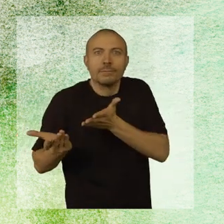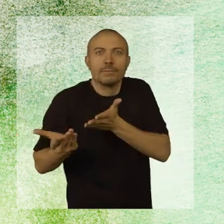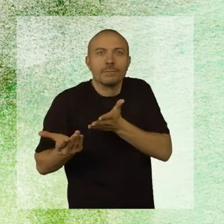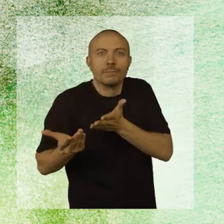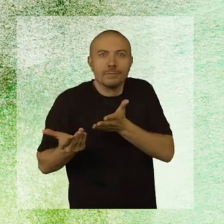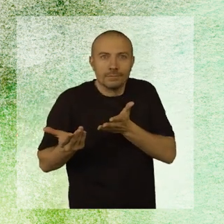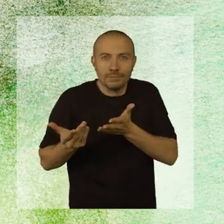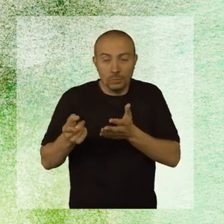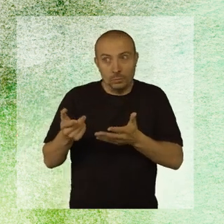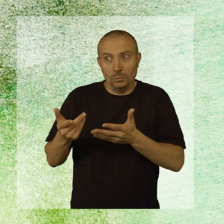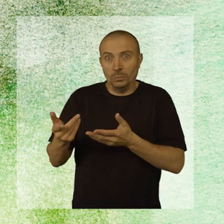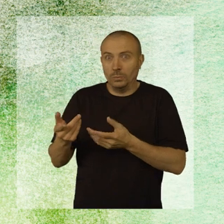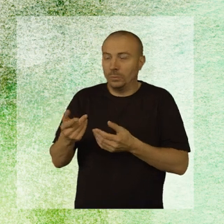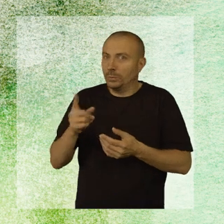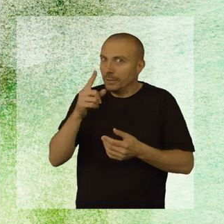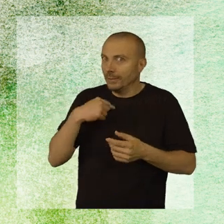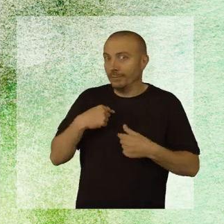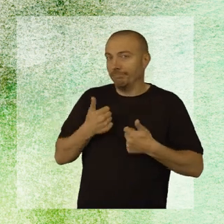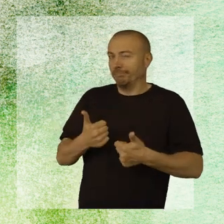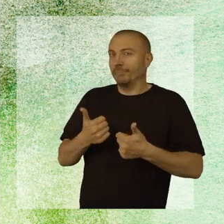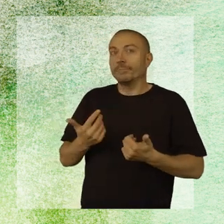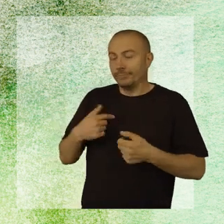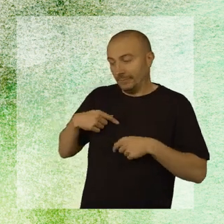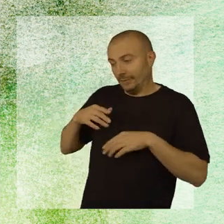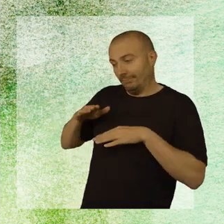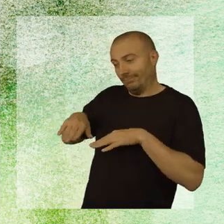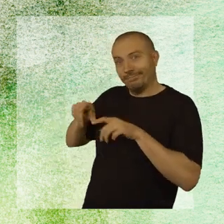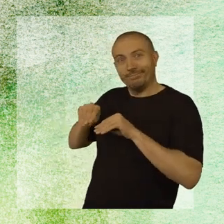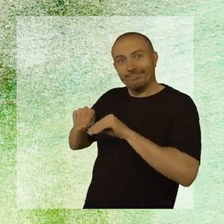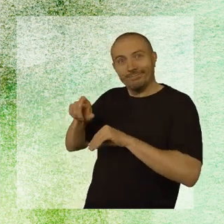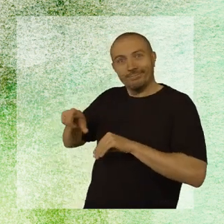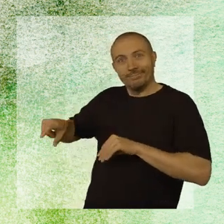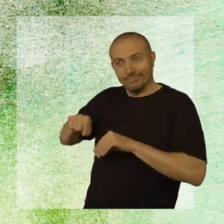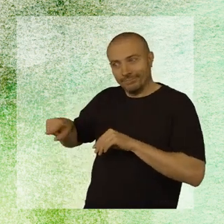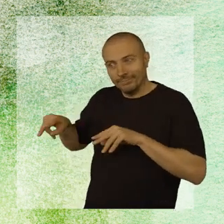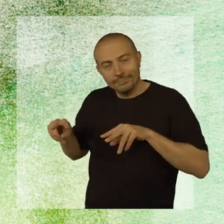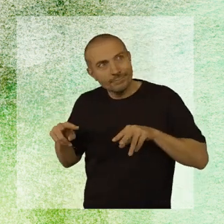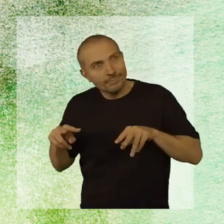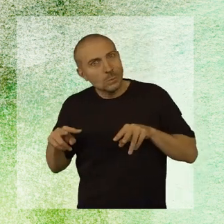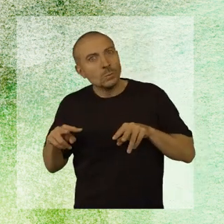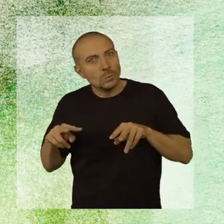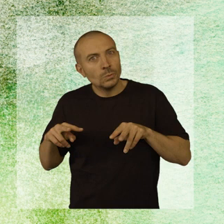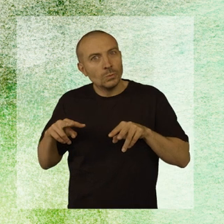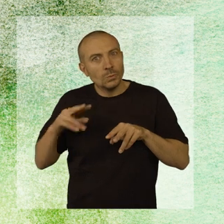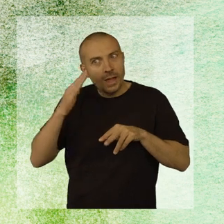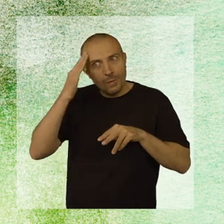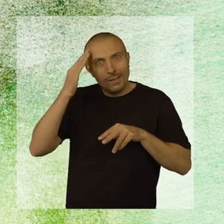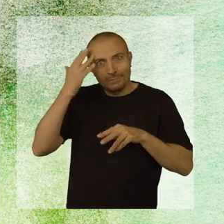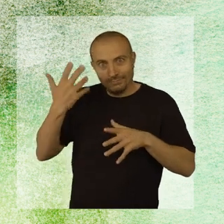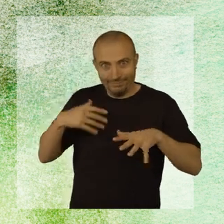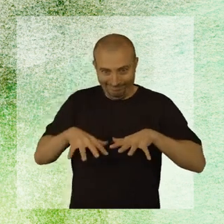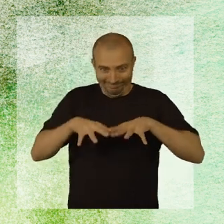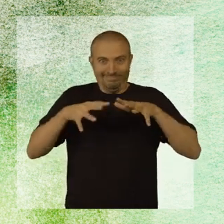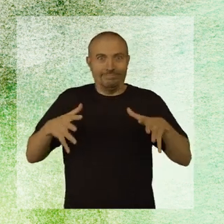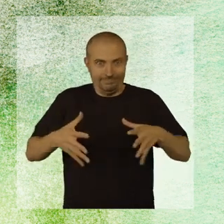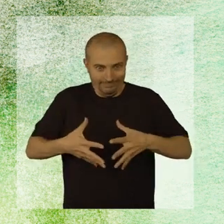prendre ces déchets. Mais au moins, ça nous permet de sensibiliser